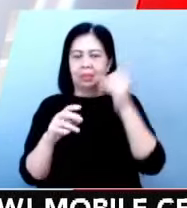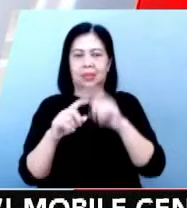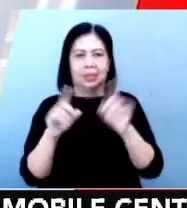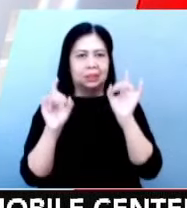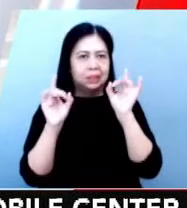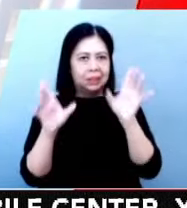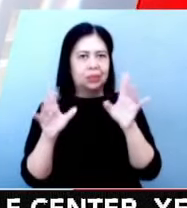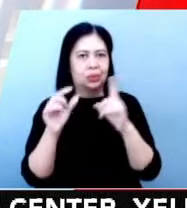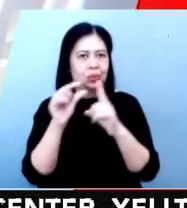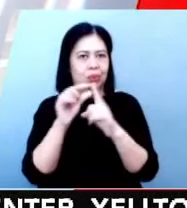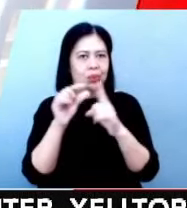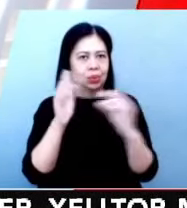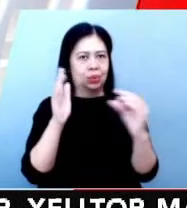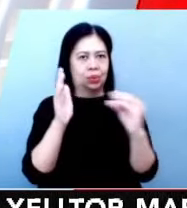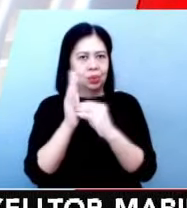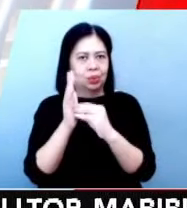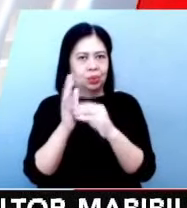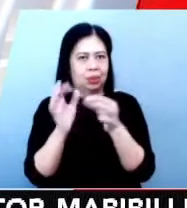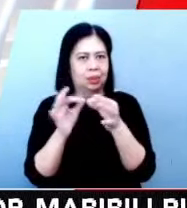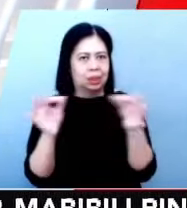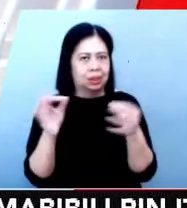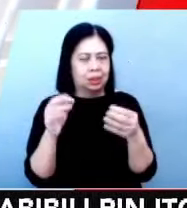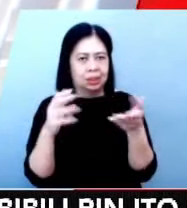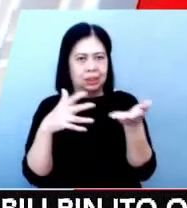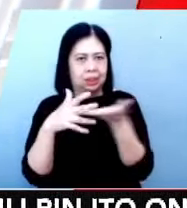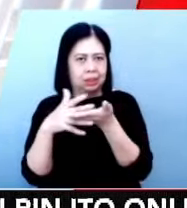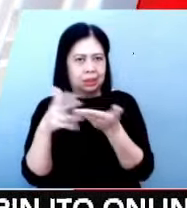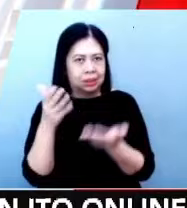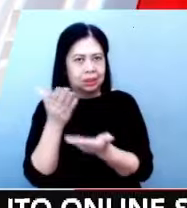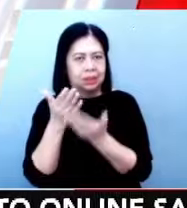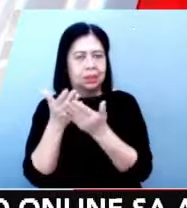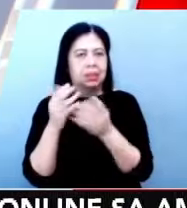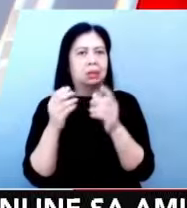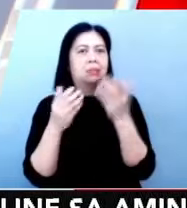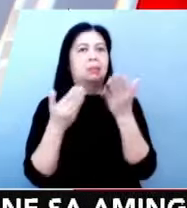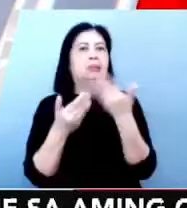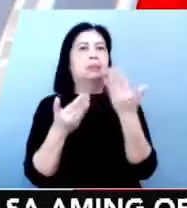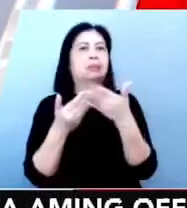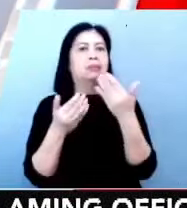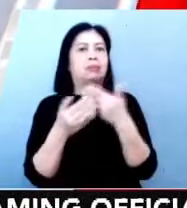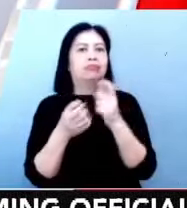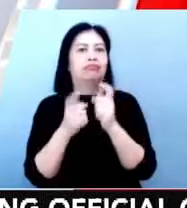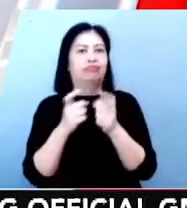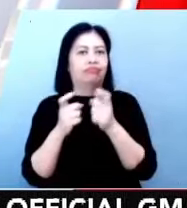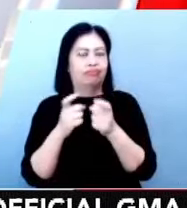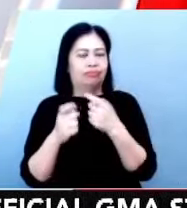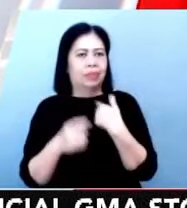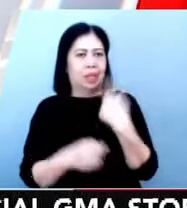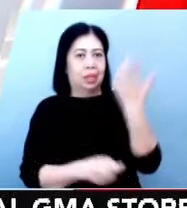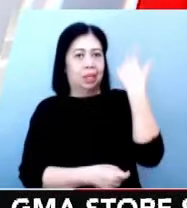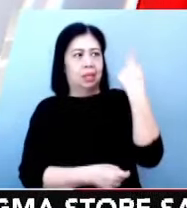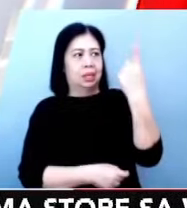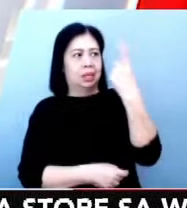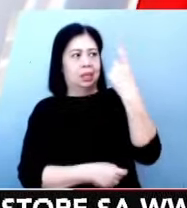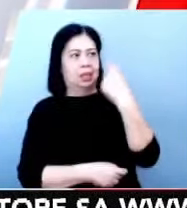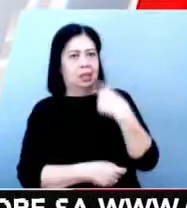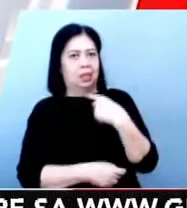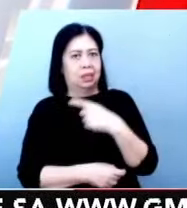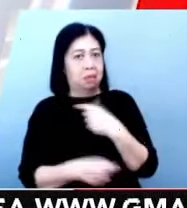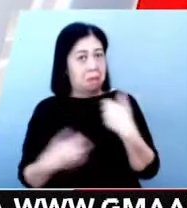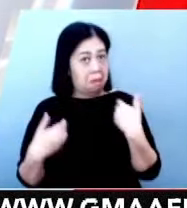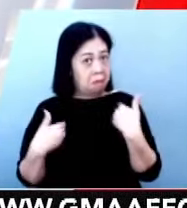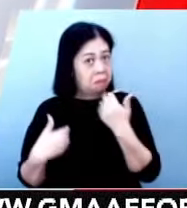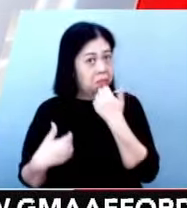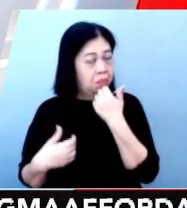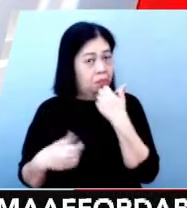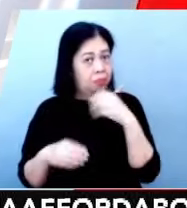na isisingit nila yon kasi mas madali na mag-pass sila. I was asked once, were there mistakes in the Constitution?